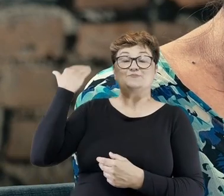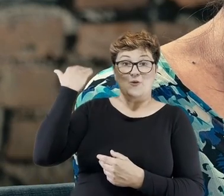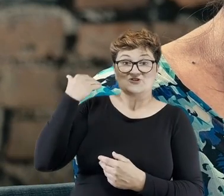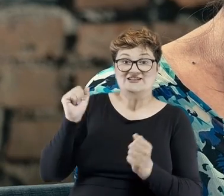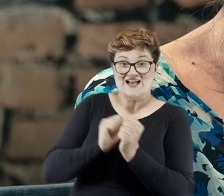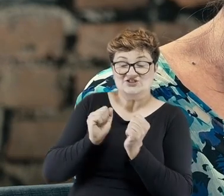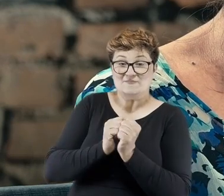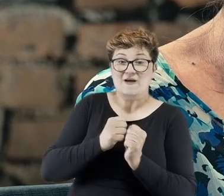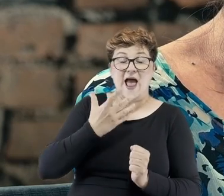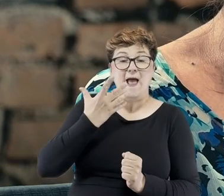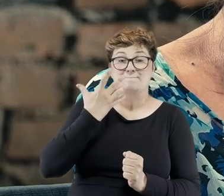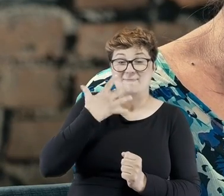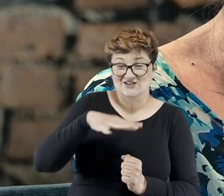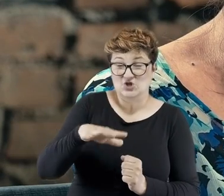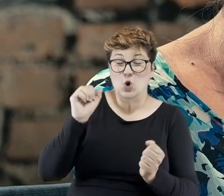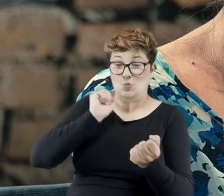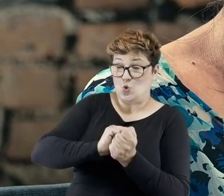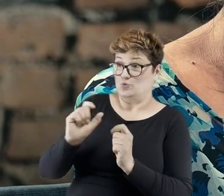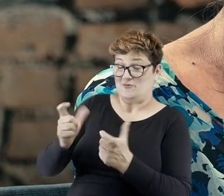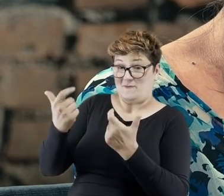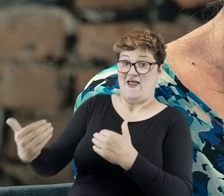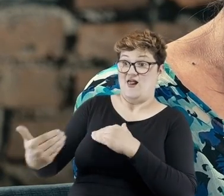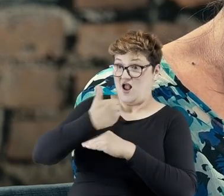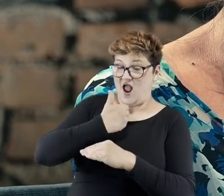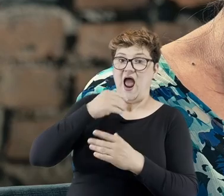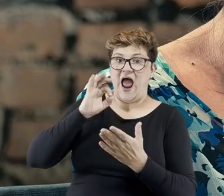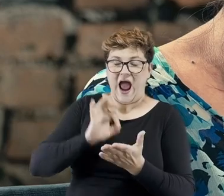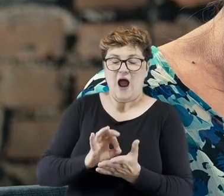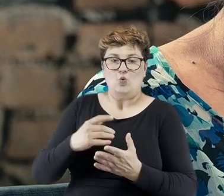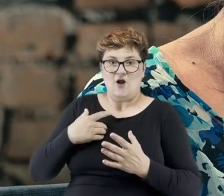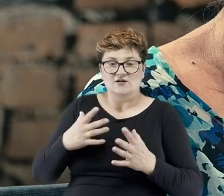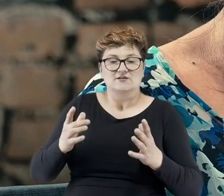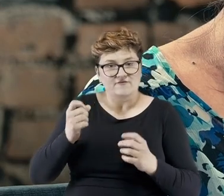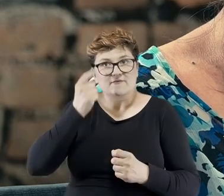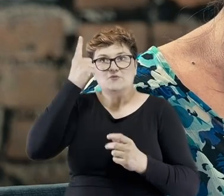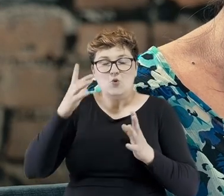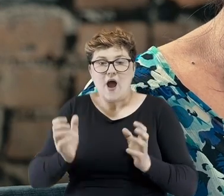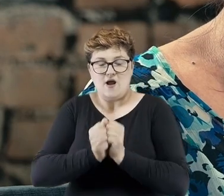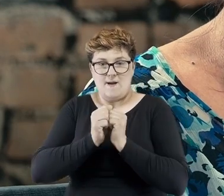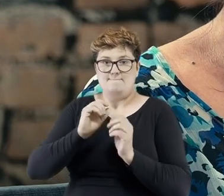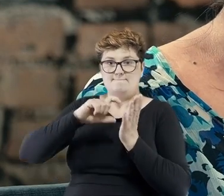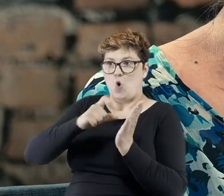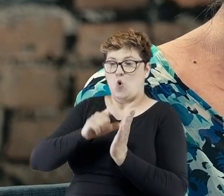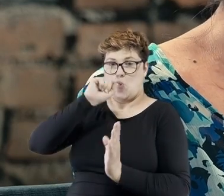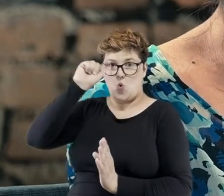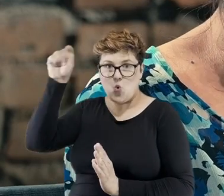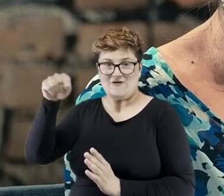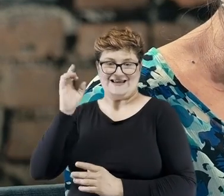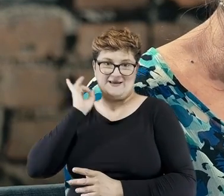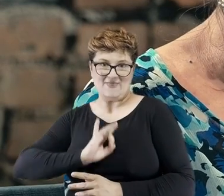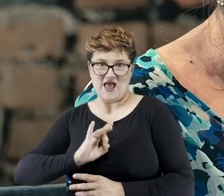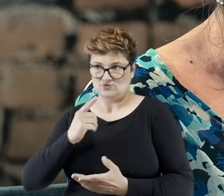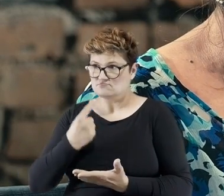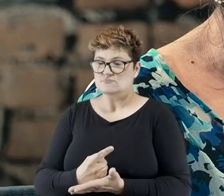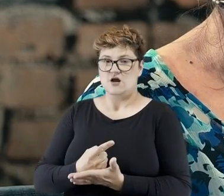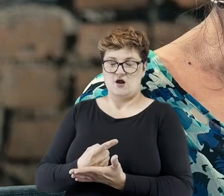po 5 tygodniach mrozu przypadkowo przyszła do mnie i momentalnie wymyśliła ratunek, dając mi pokoik w samym gimnazjum. Więc na